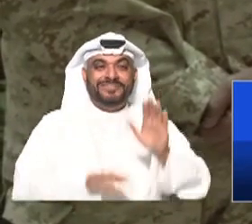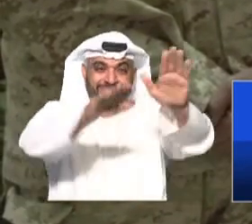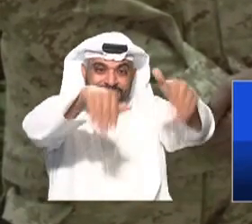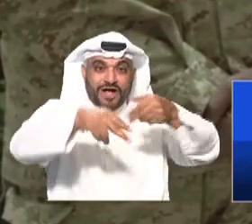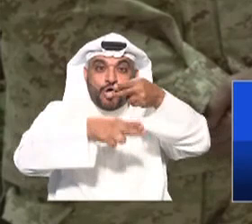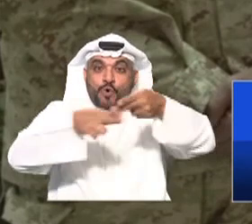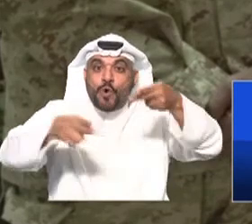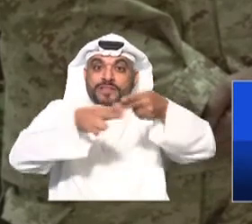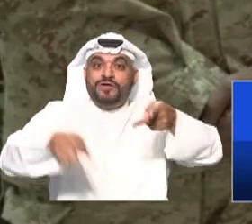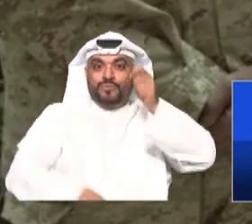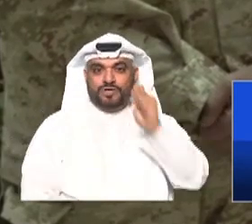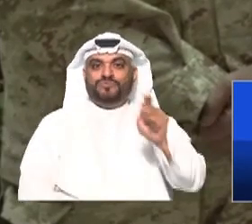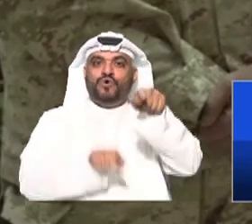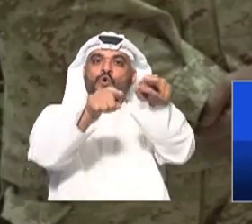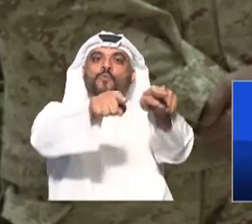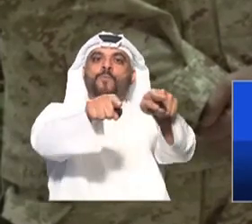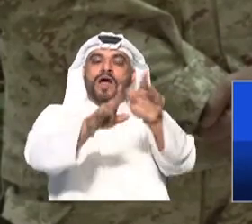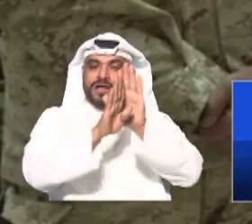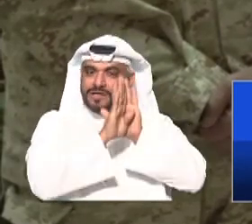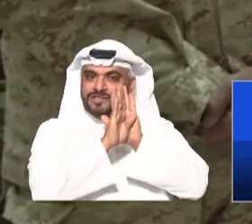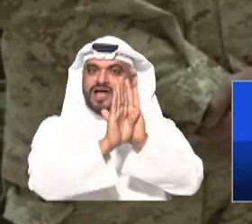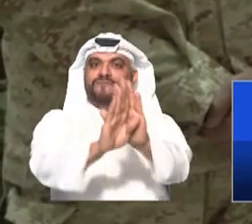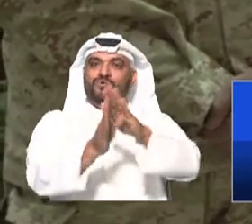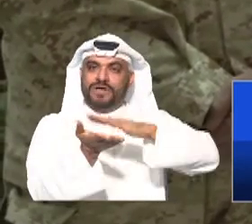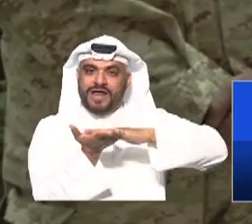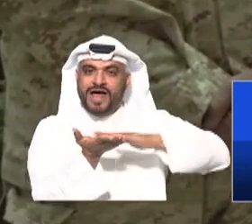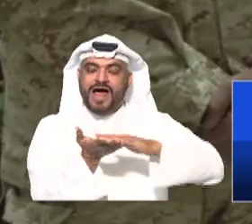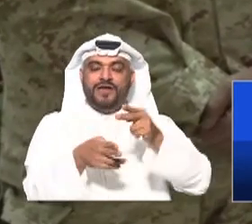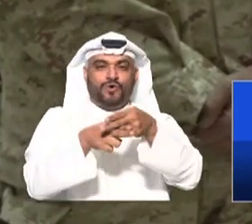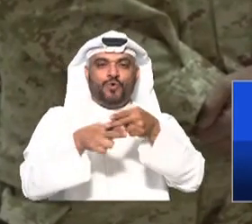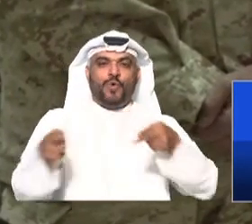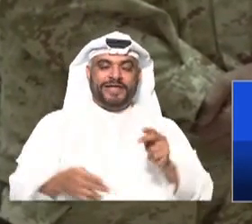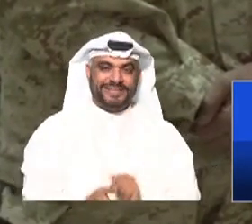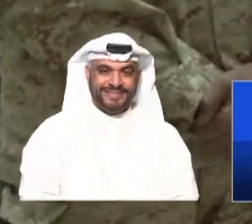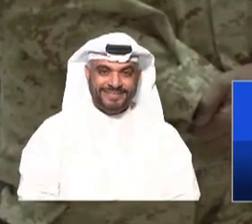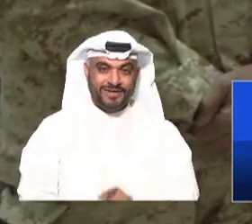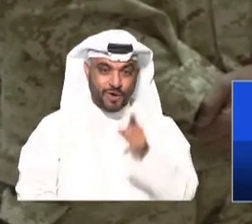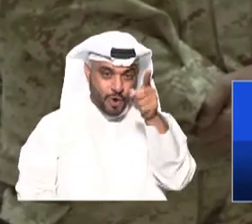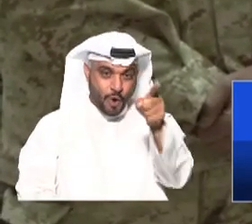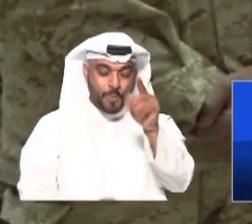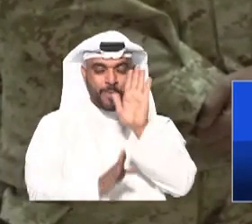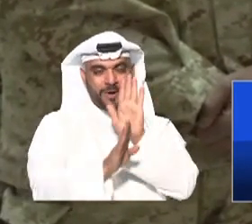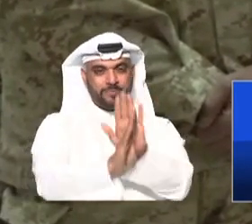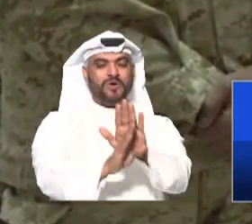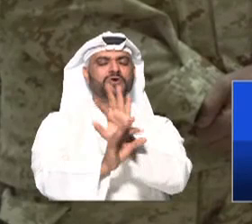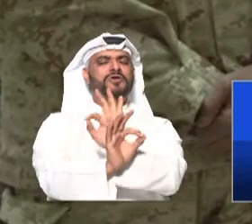الكويتيين هم اللي قاعد يدافعون عن أرض الوطن، هم يغطون